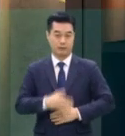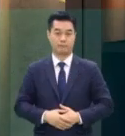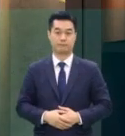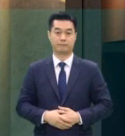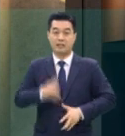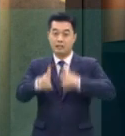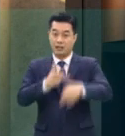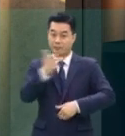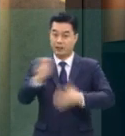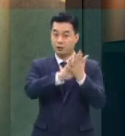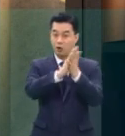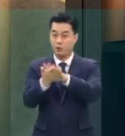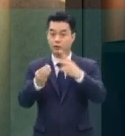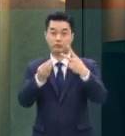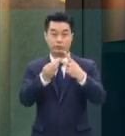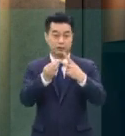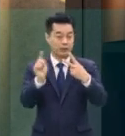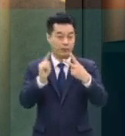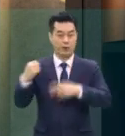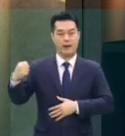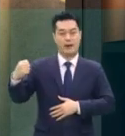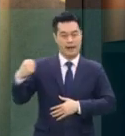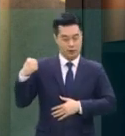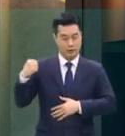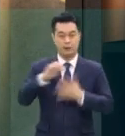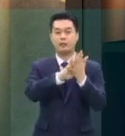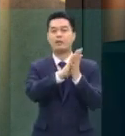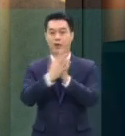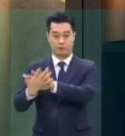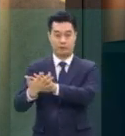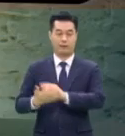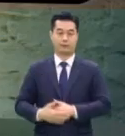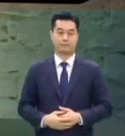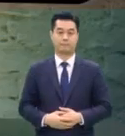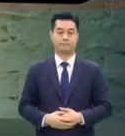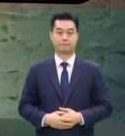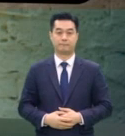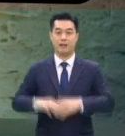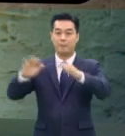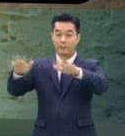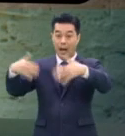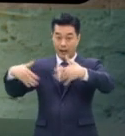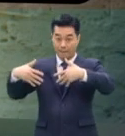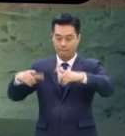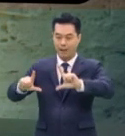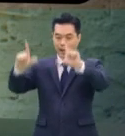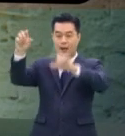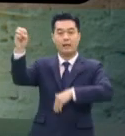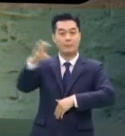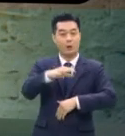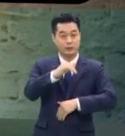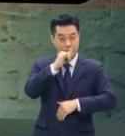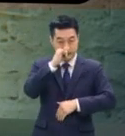산업대 전환의 두 번째 과제는 에너지대전 아닙니다 바람과 햇볕이 흐름은 n 어디